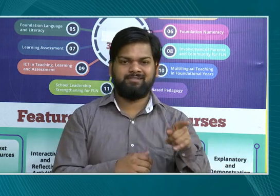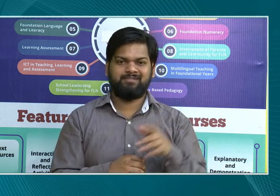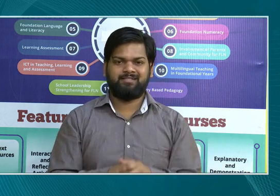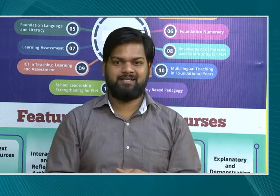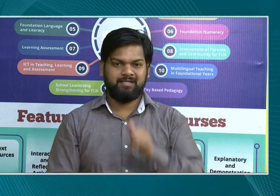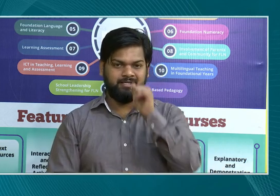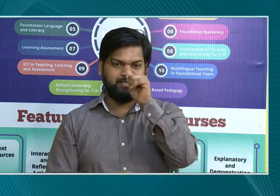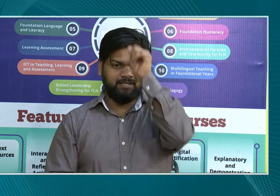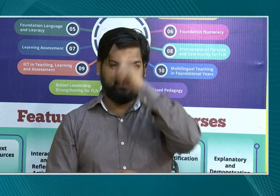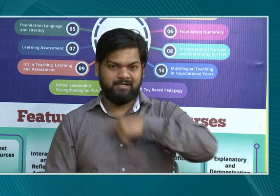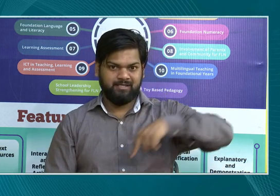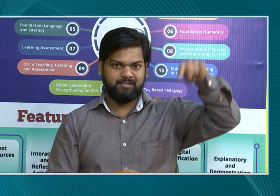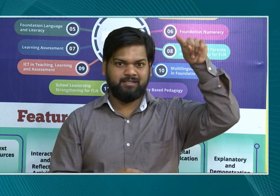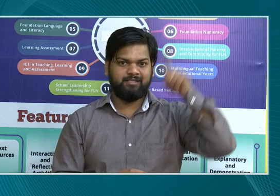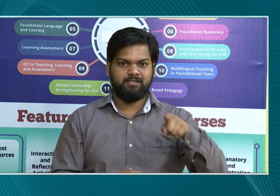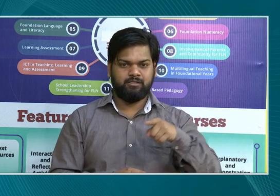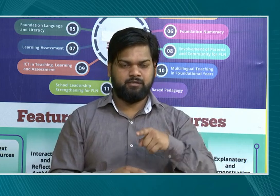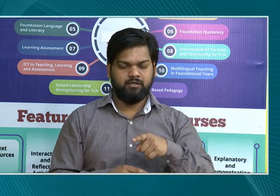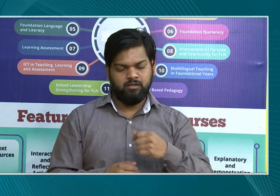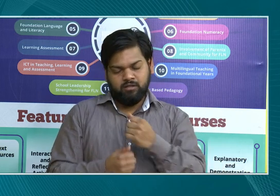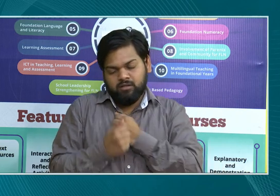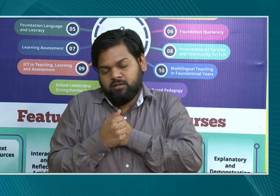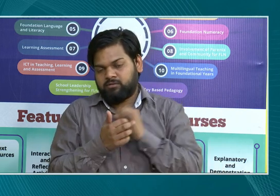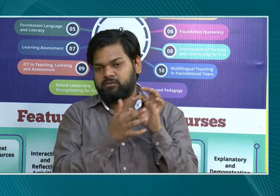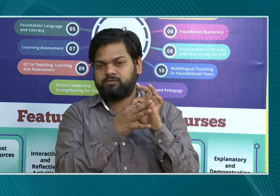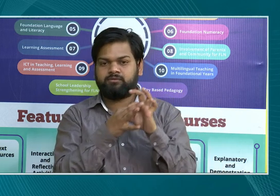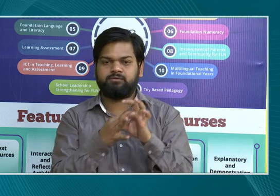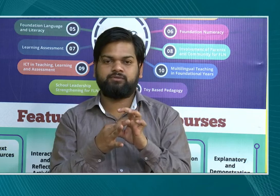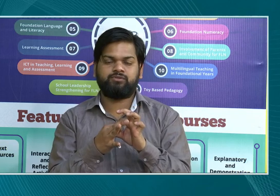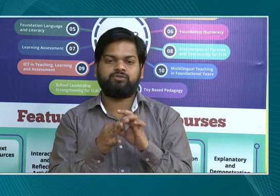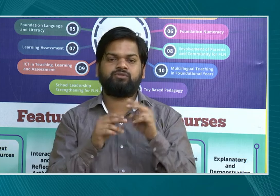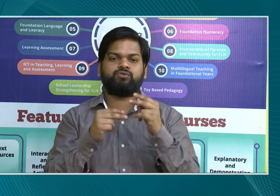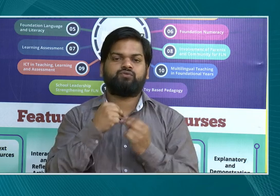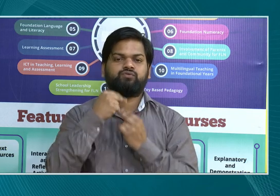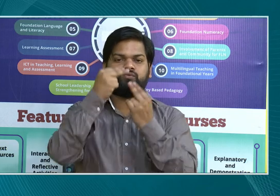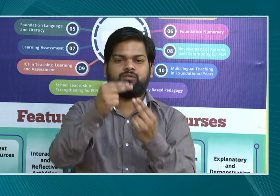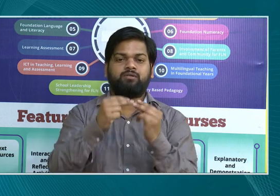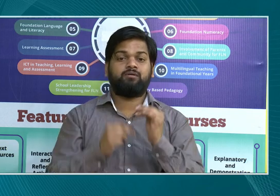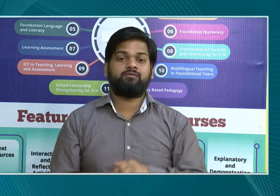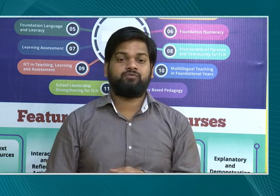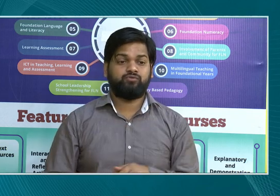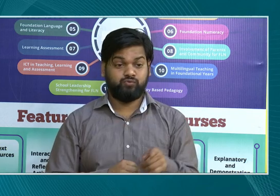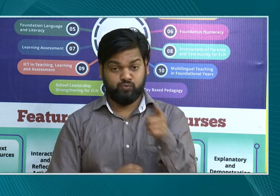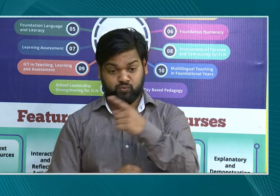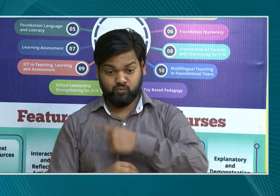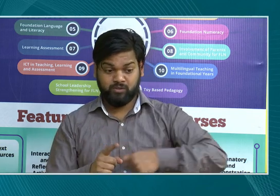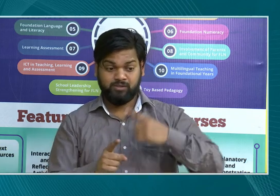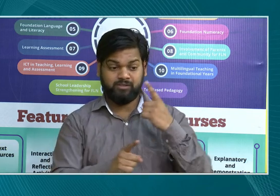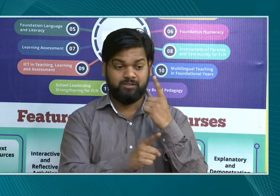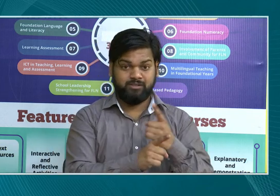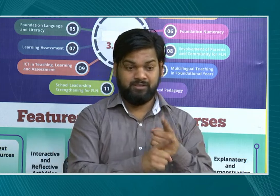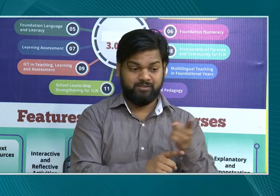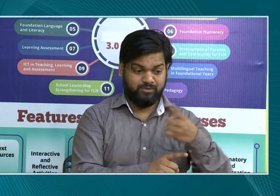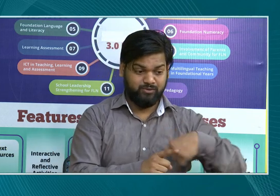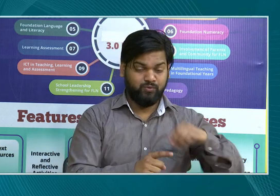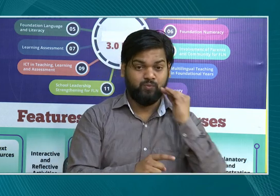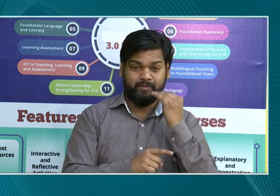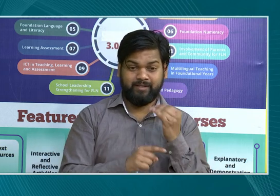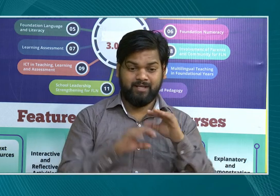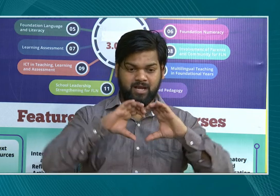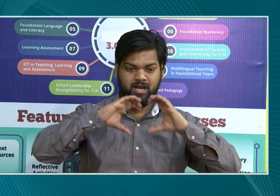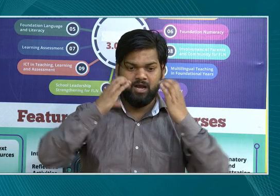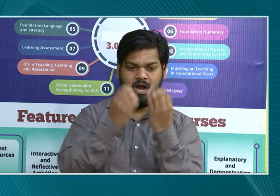हमारा ये पार्ट है आगे बढ़ते हैं इसमें ठीक है तो अब जब हम कक्षा में जैन तो हमें कुछ शिक्षक सामग्री हमारे पास हनी चाहिए और